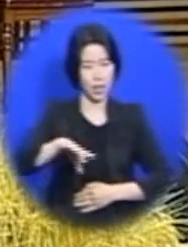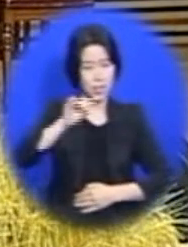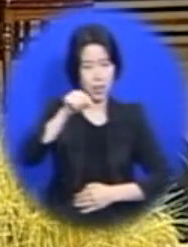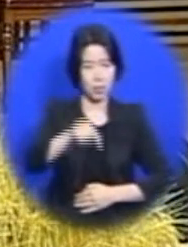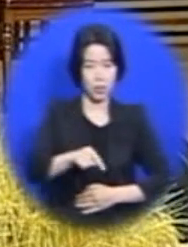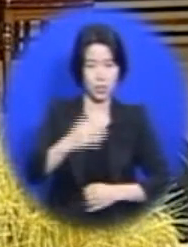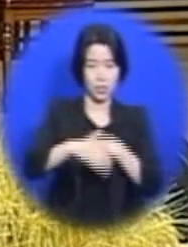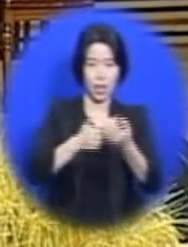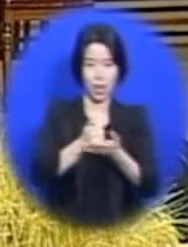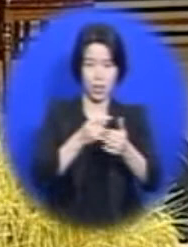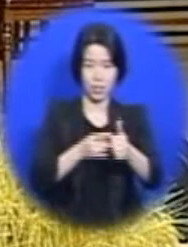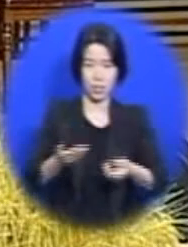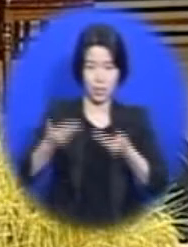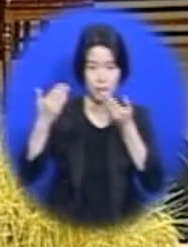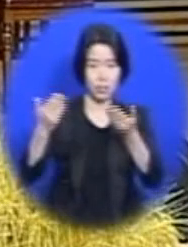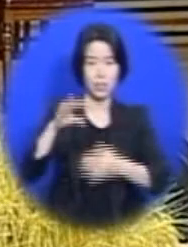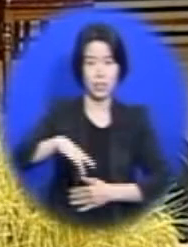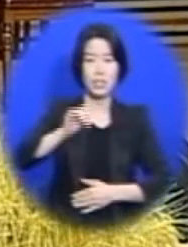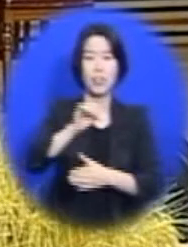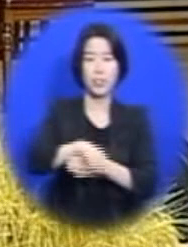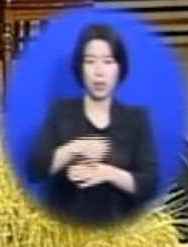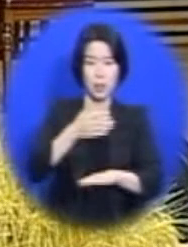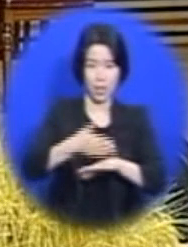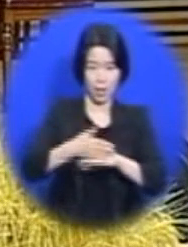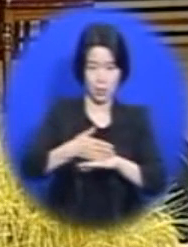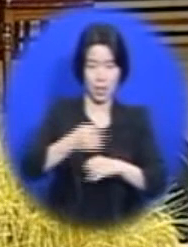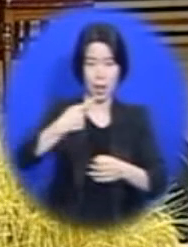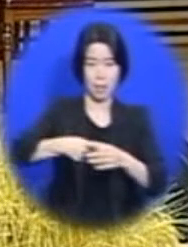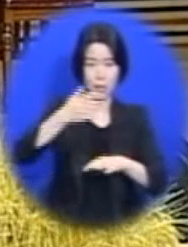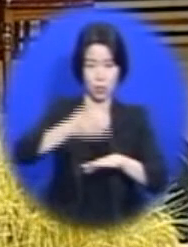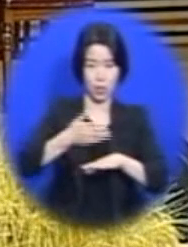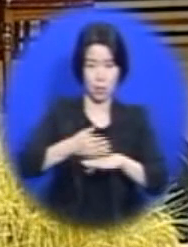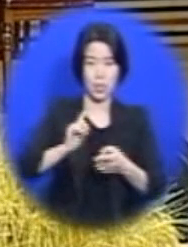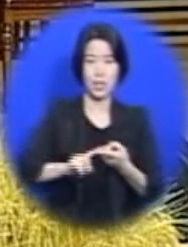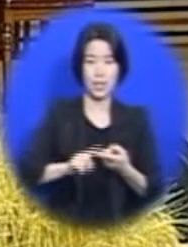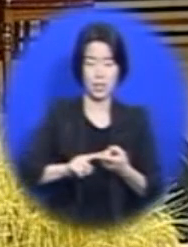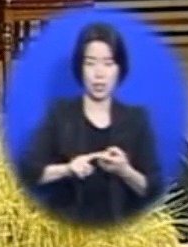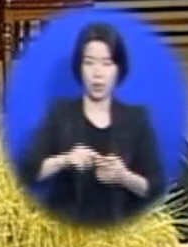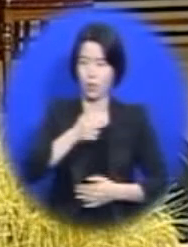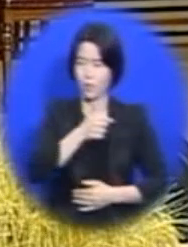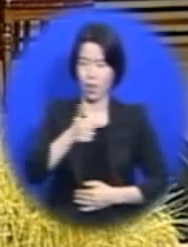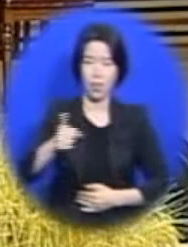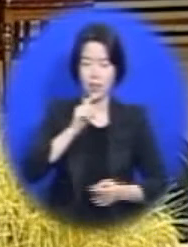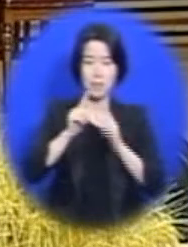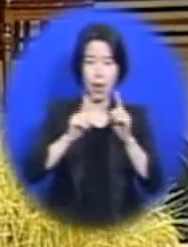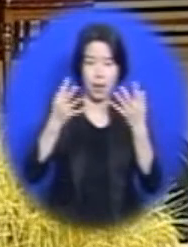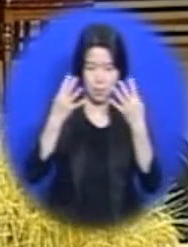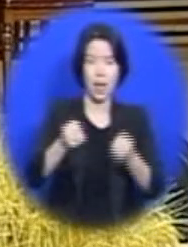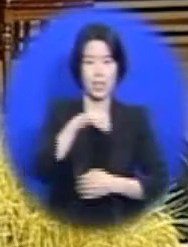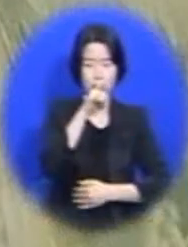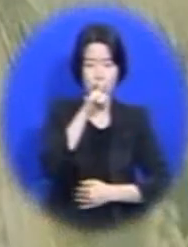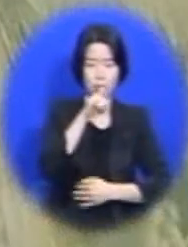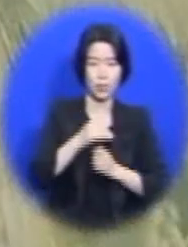하나님께 드리는 첫 열매 감사, 맥주 감사에 대해서 대단히 많이 말씀하고 계십니다.